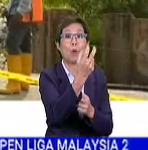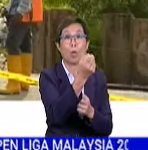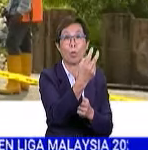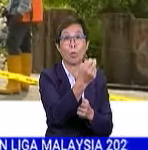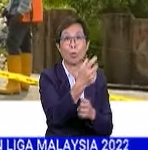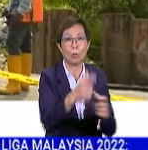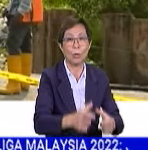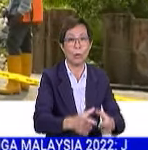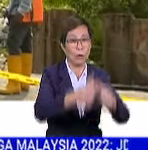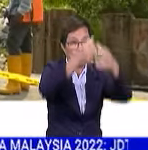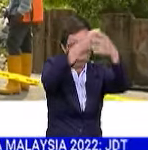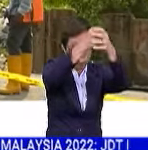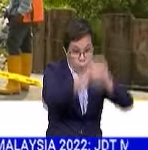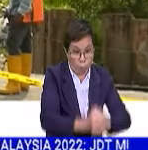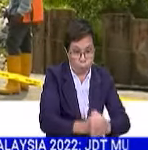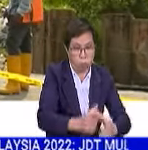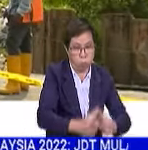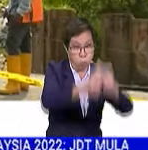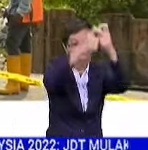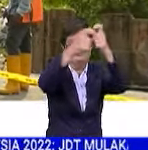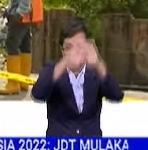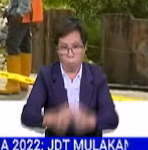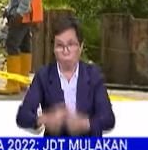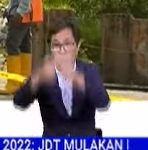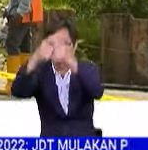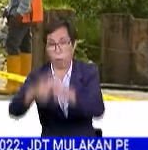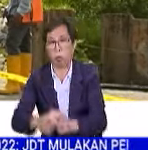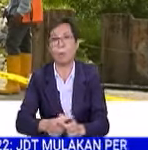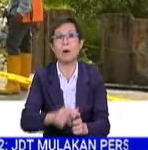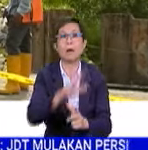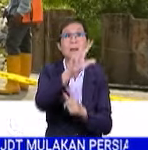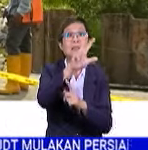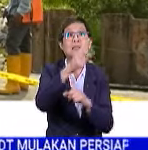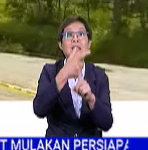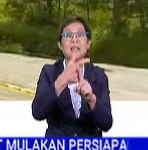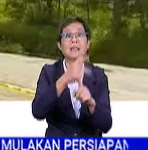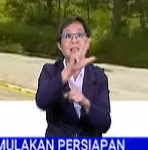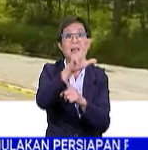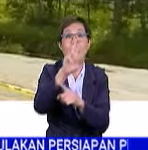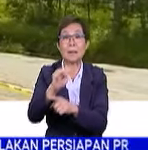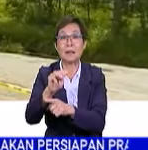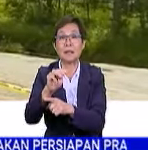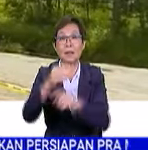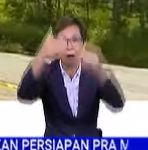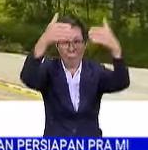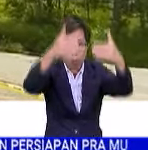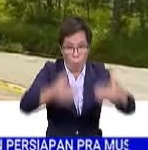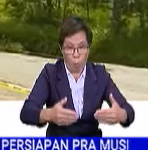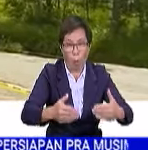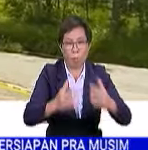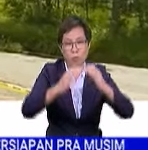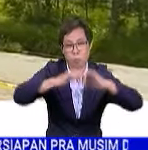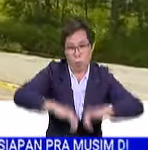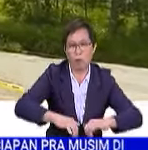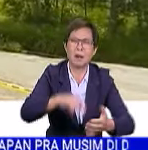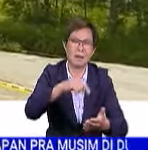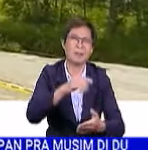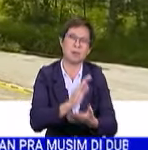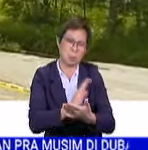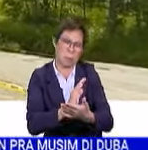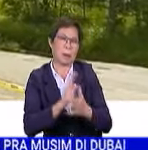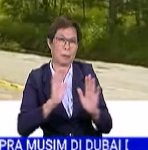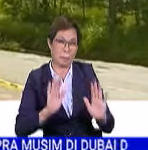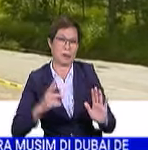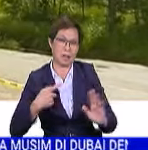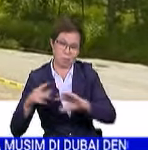ada 12 curucuk yang kita tanam, iaitu 3 meter daripada retaining wall yang runtuh ni, dan ini hanya sementara saja dan mungkin kita